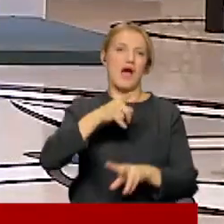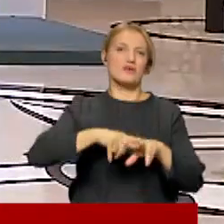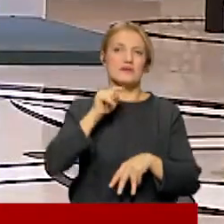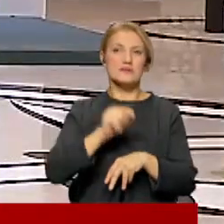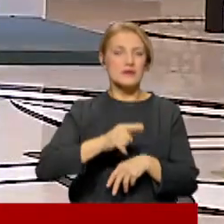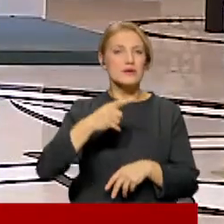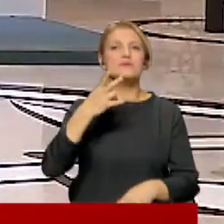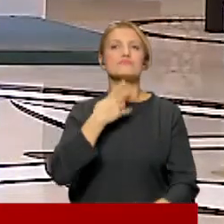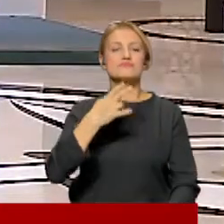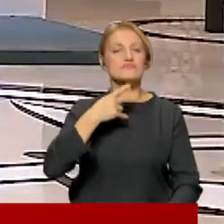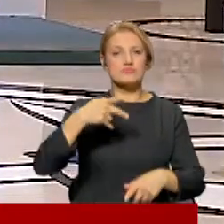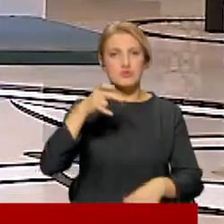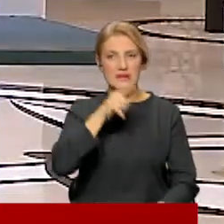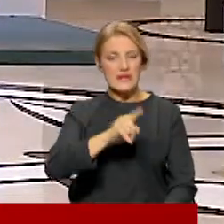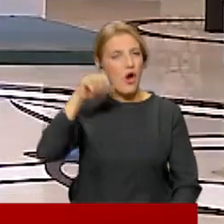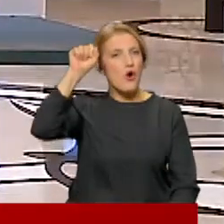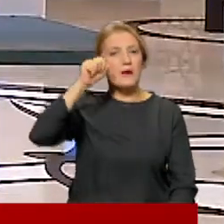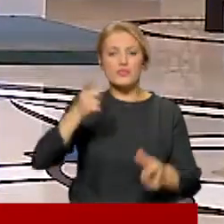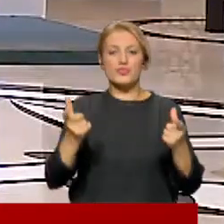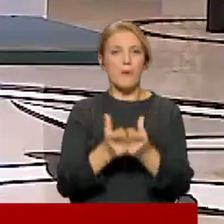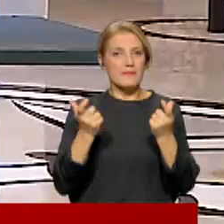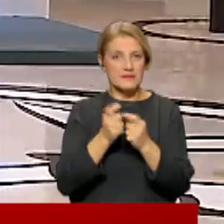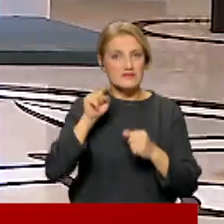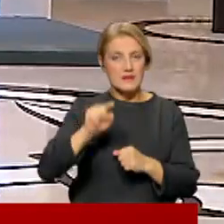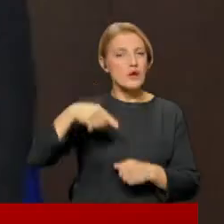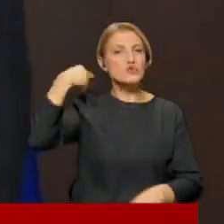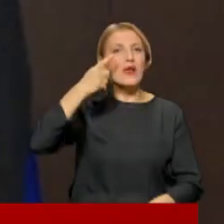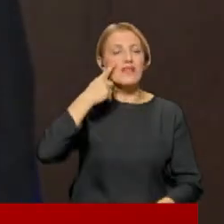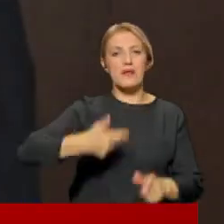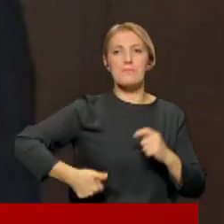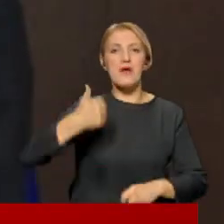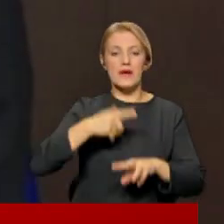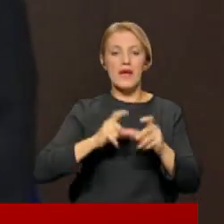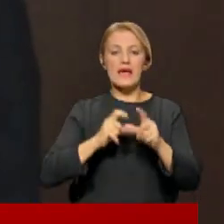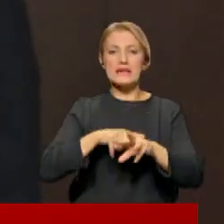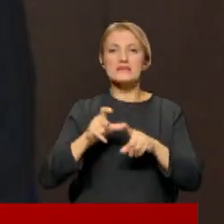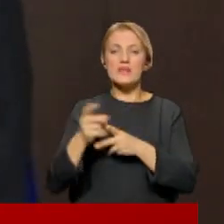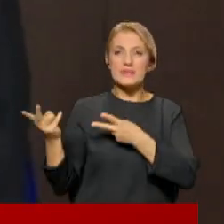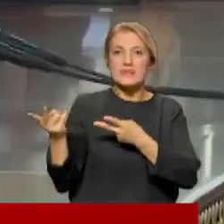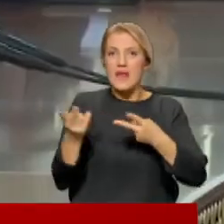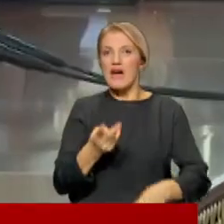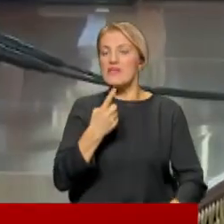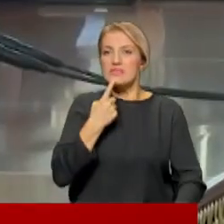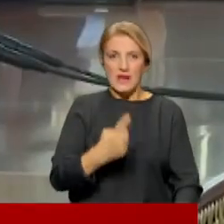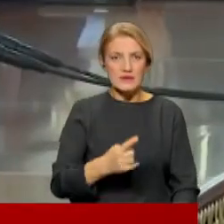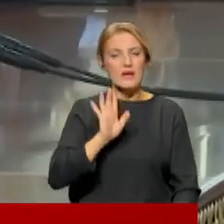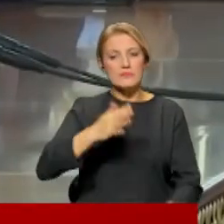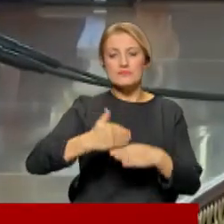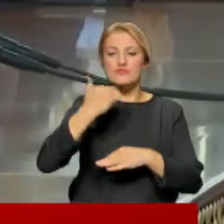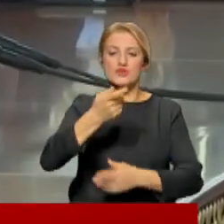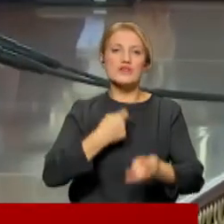Lider Putin ve işbirliği Örgütü'nün özbekistan'daki toplantısına Suriye devlet başkanı Esad'ın da davet edildiğini iddia etmişti